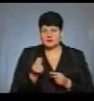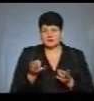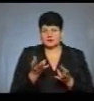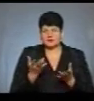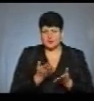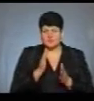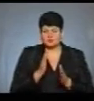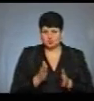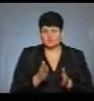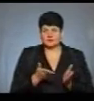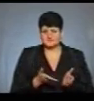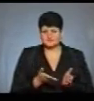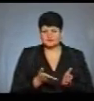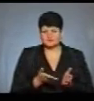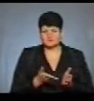треба буде